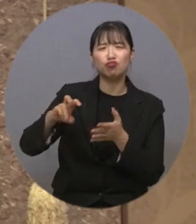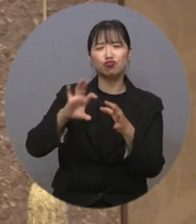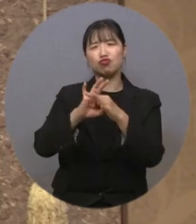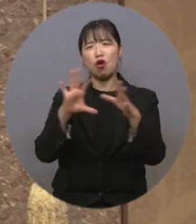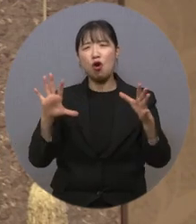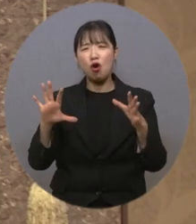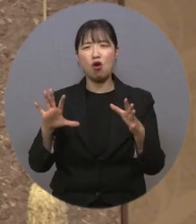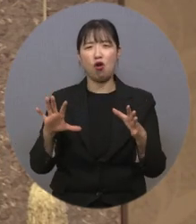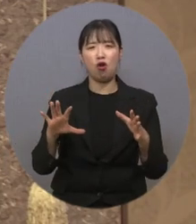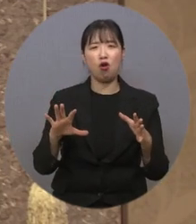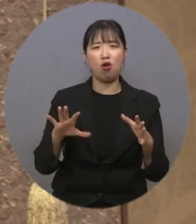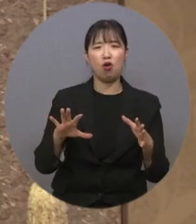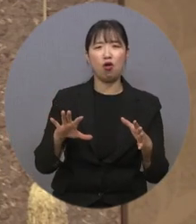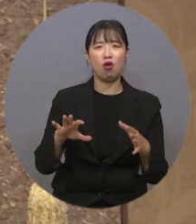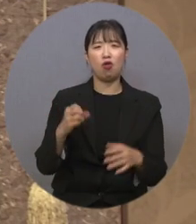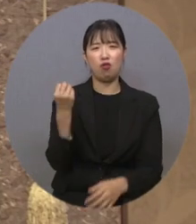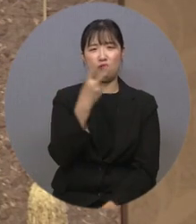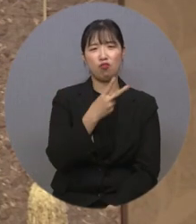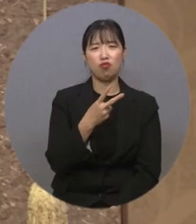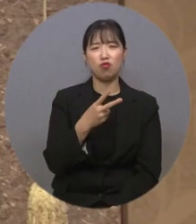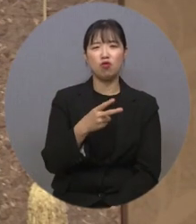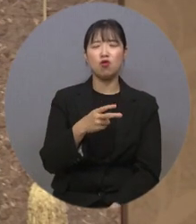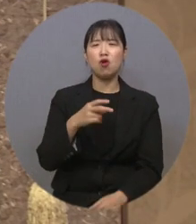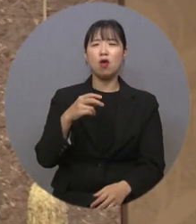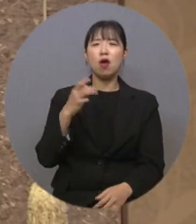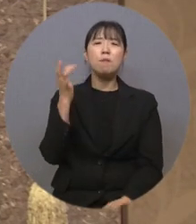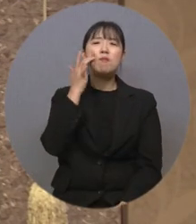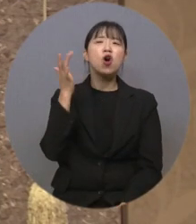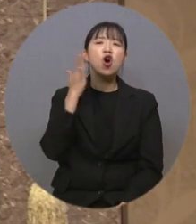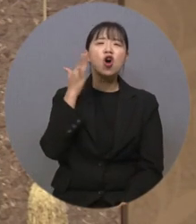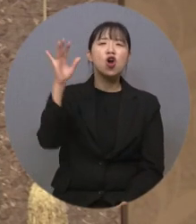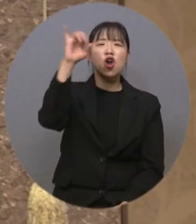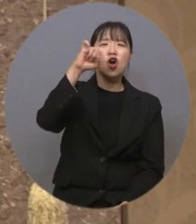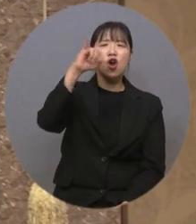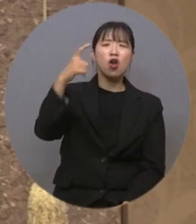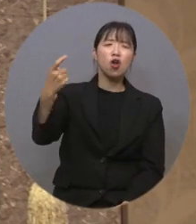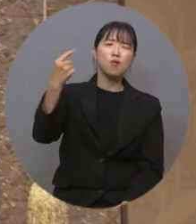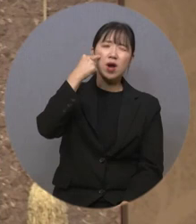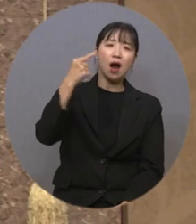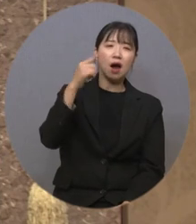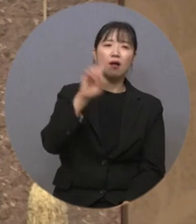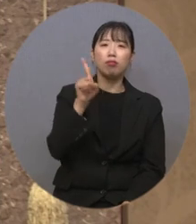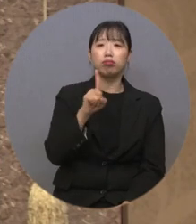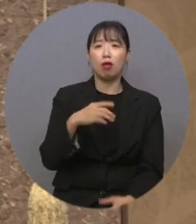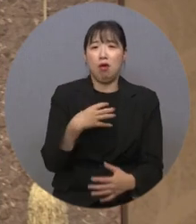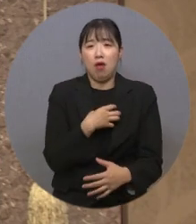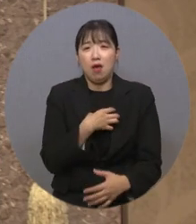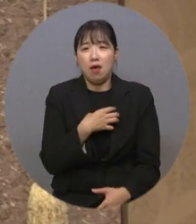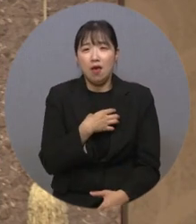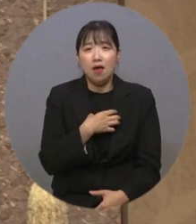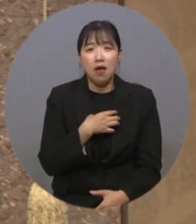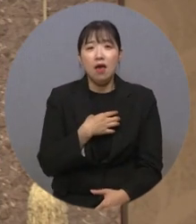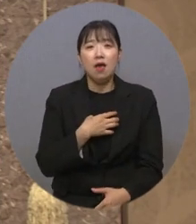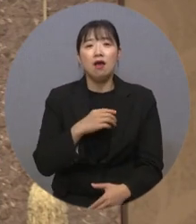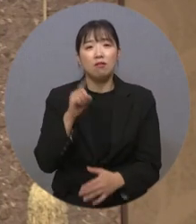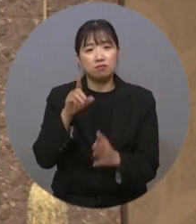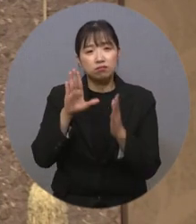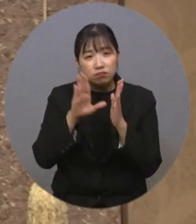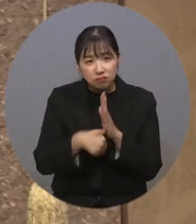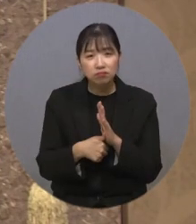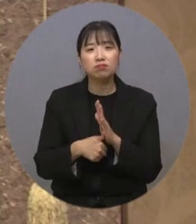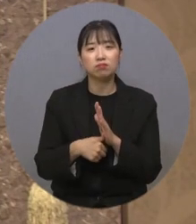문을 열어주고, 심지어는 벌집이 있으면 벌에 쏘이면은 생명의 위협을 느끼지 않습니까? 네.